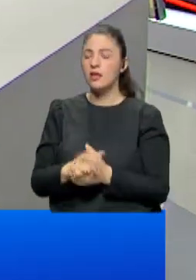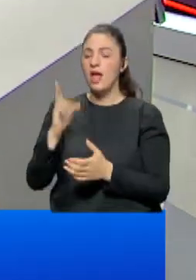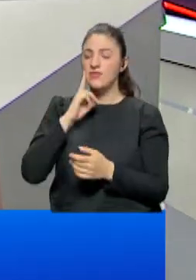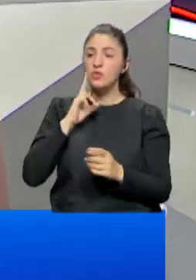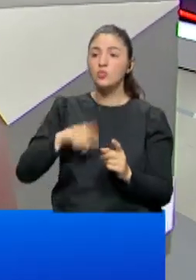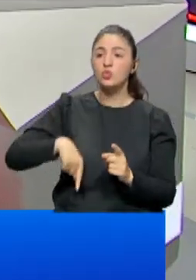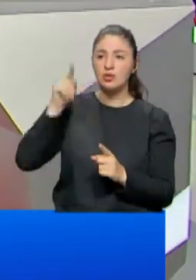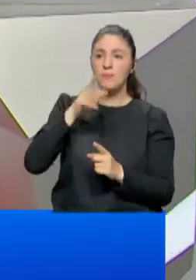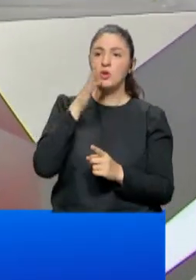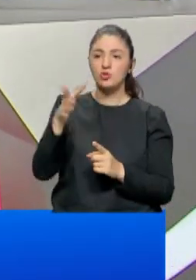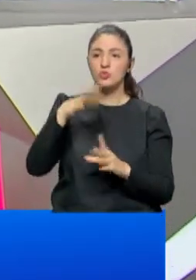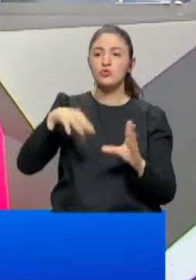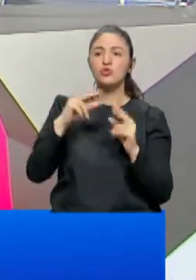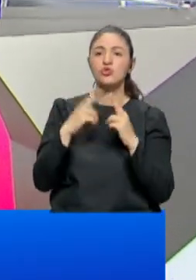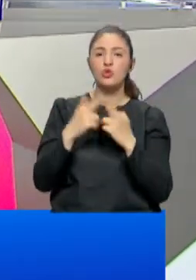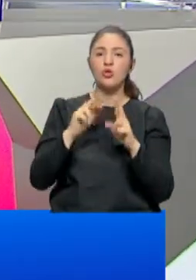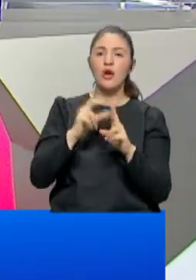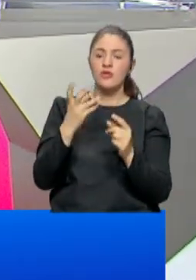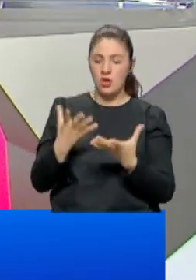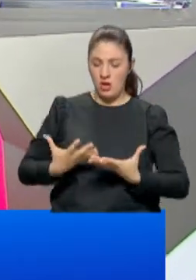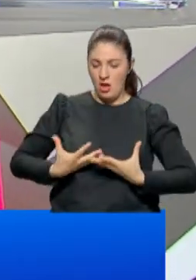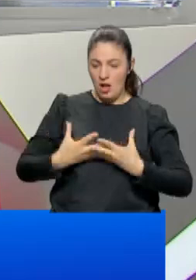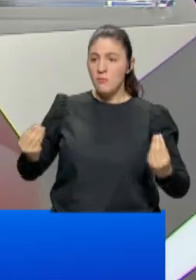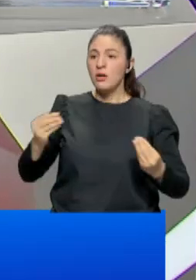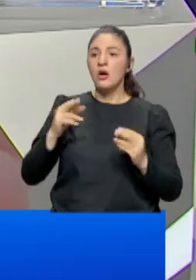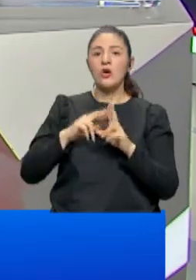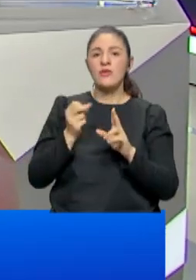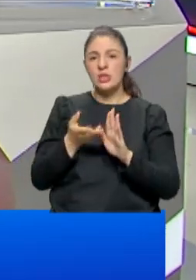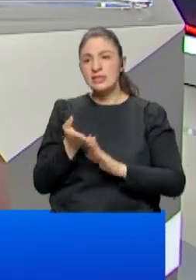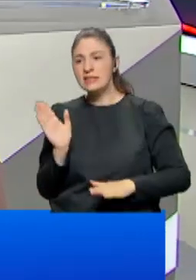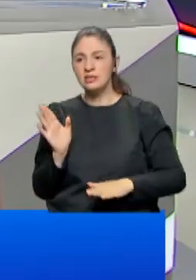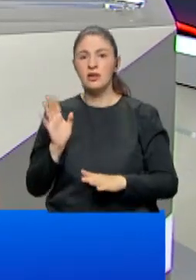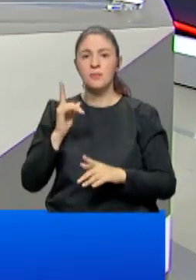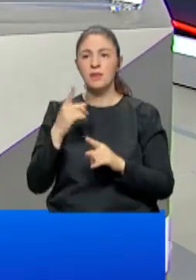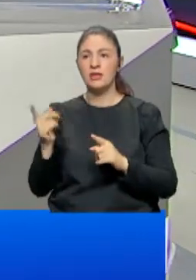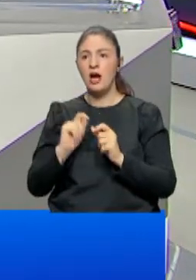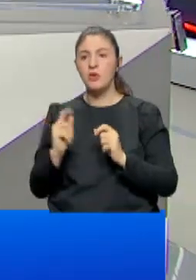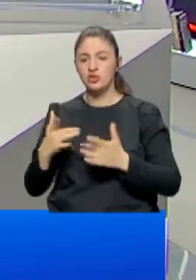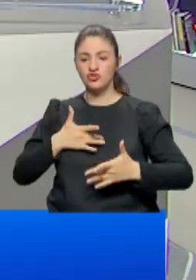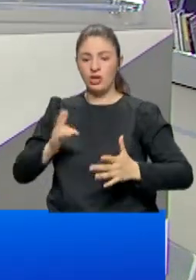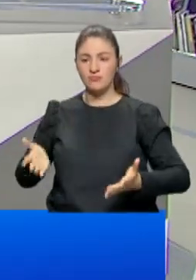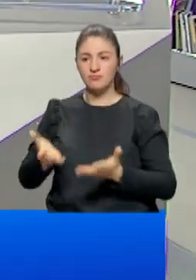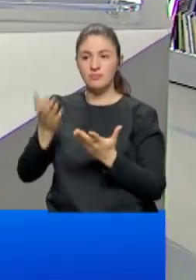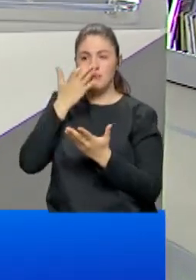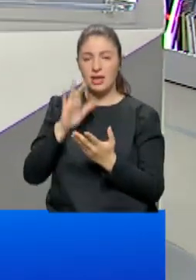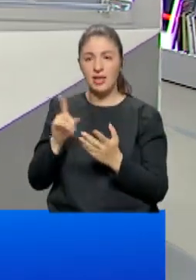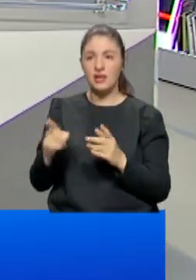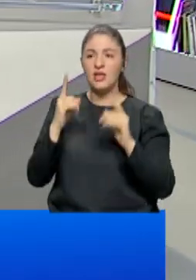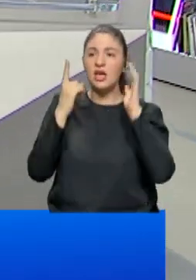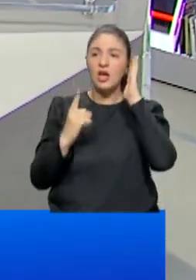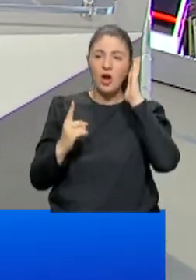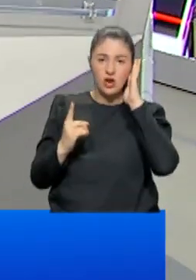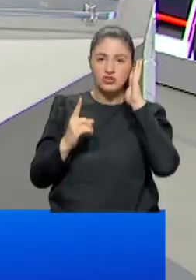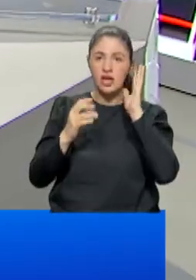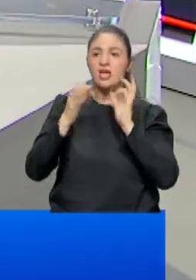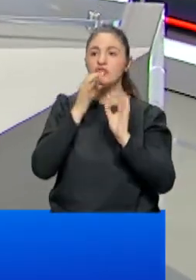Ömer Gündem biliyorsunuz tüm dünya kuvvetten çıkıyorduk ovitten çıkarken bir yandan ekonominin canlanmasını Beklerken ilk